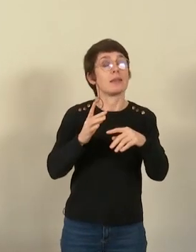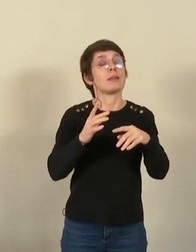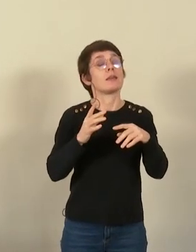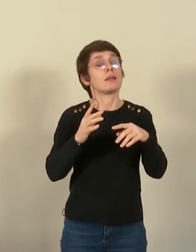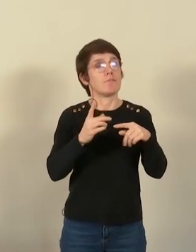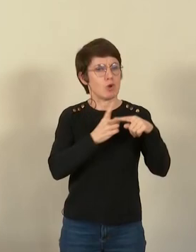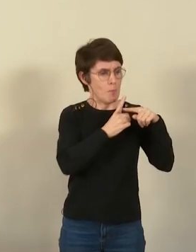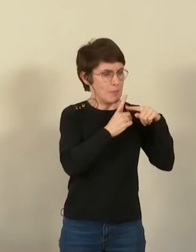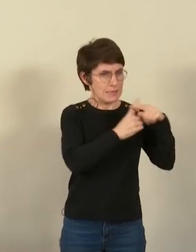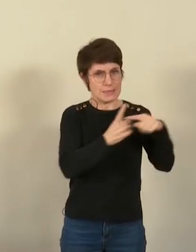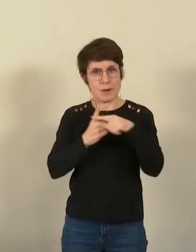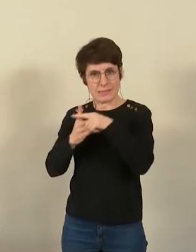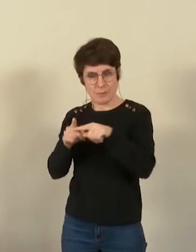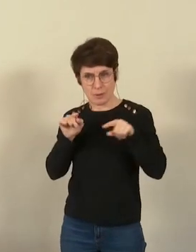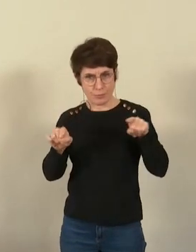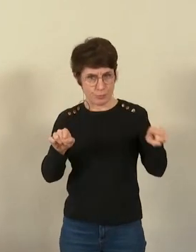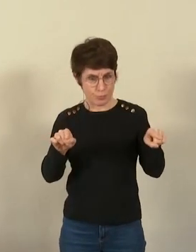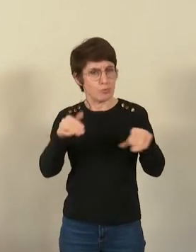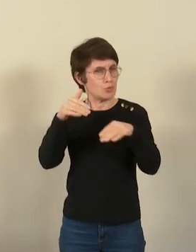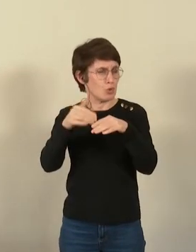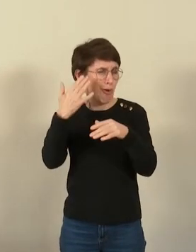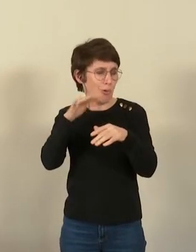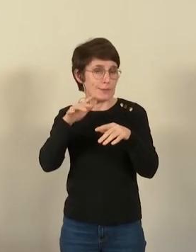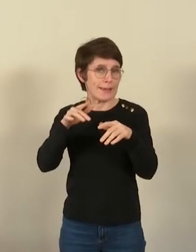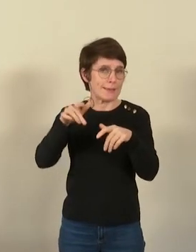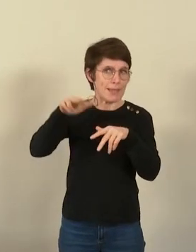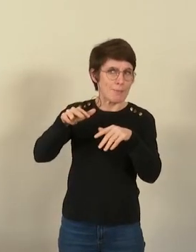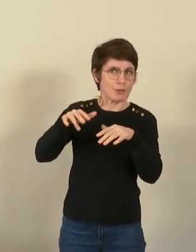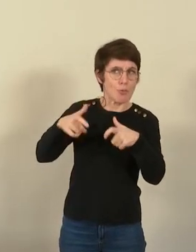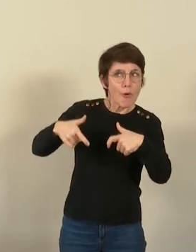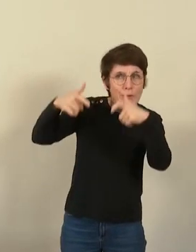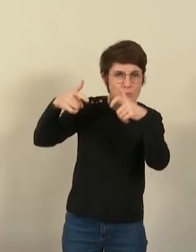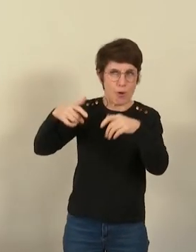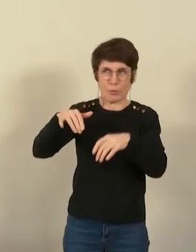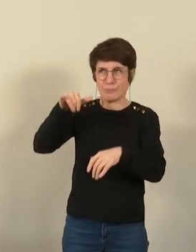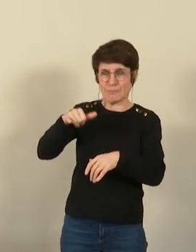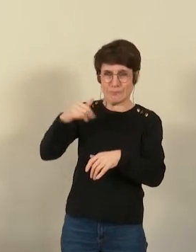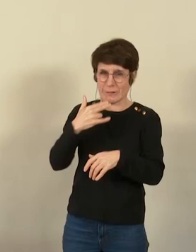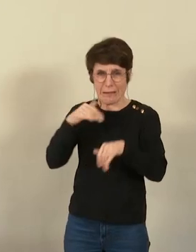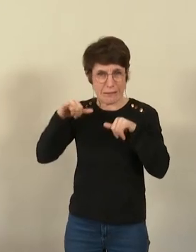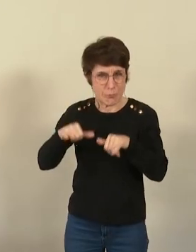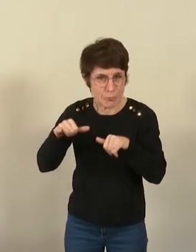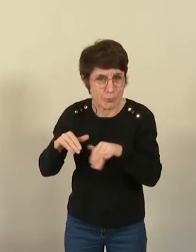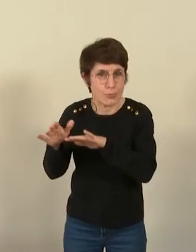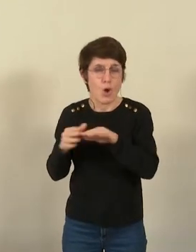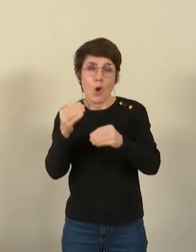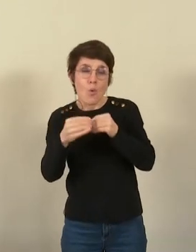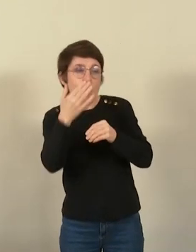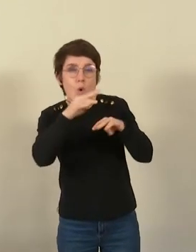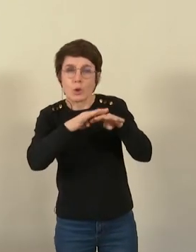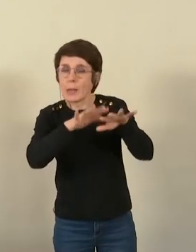étant concernés par des propriétés dégradées soit que cela nous permettre de mener des vérifications plus fines qu'à l'heure actuelle sur